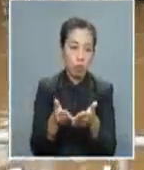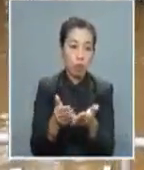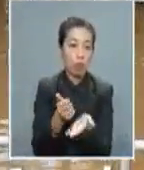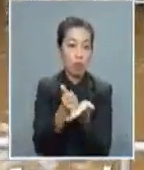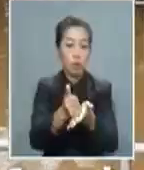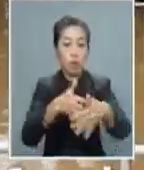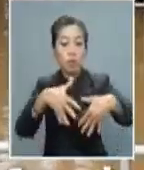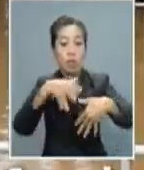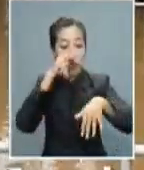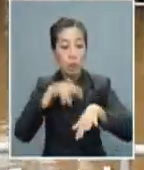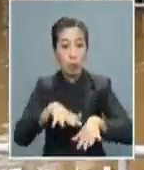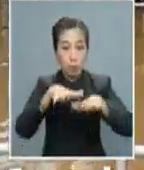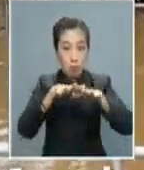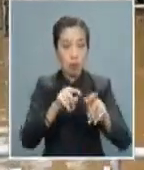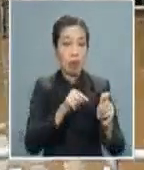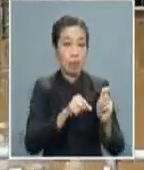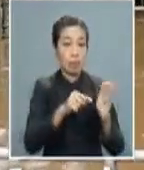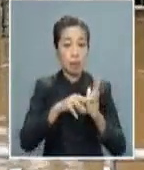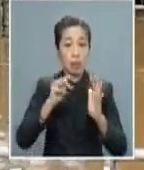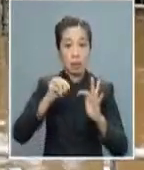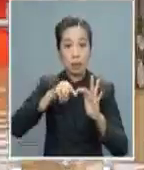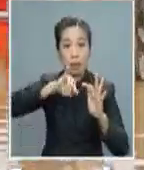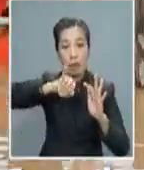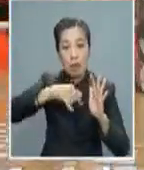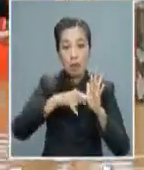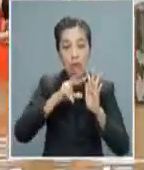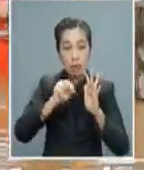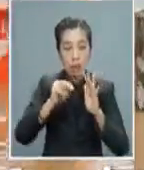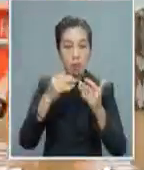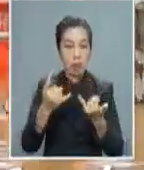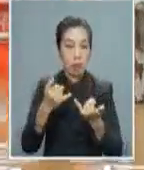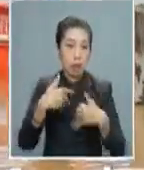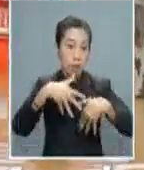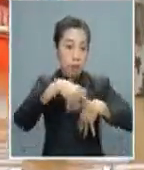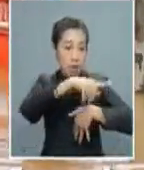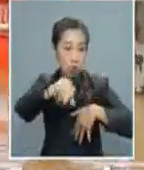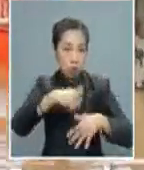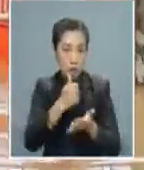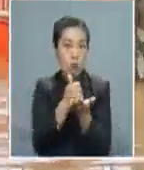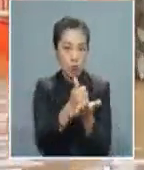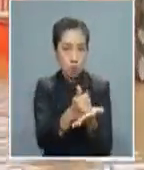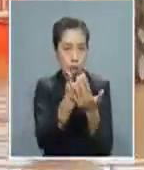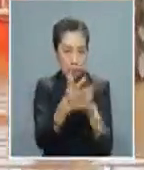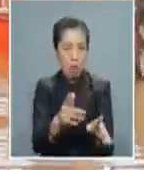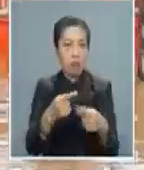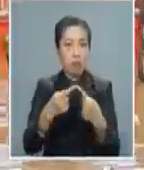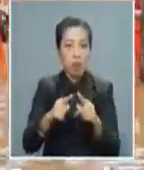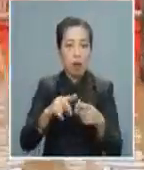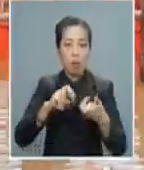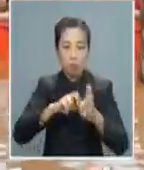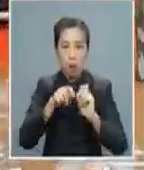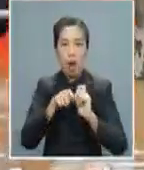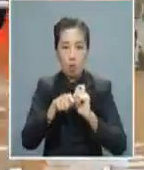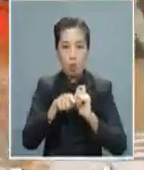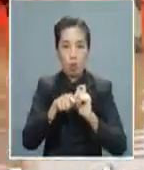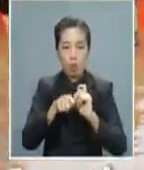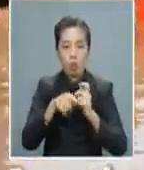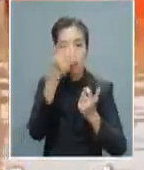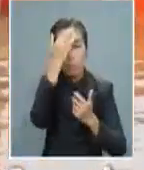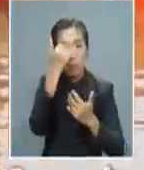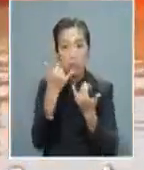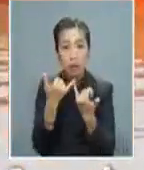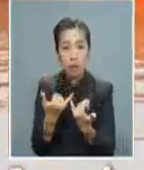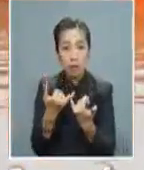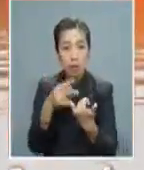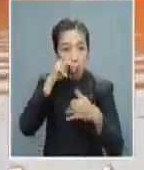บภัยทางอำเภอแม่จันก็ได้ไปช่วยเหลือประชาชนแล้วนะคะแต่ว่าสถานการณ์ยังคงน่าเป็นห่วงค่ะเพราะว่าตอน